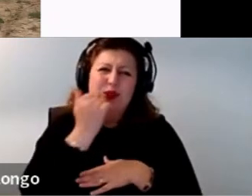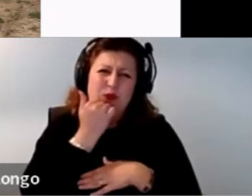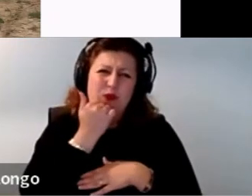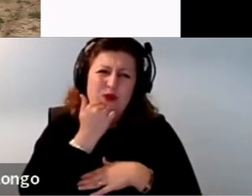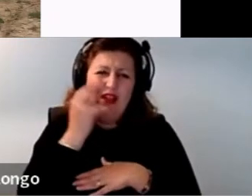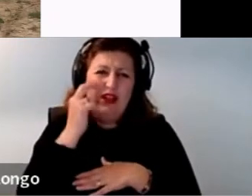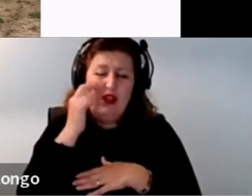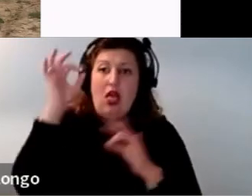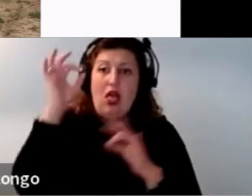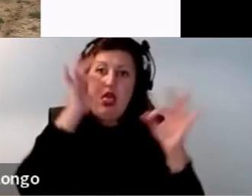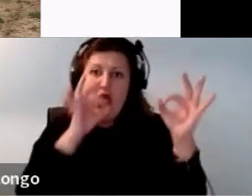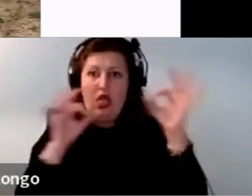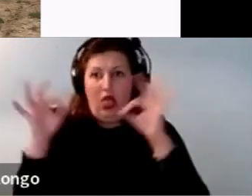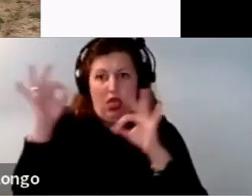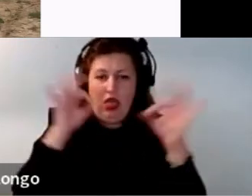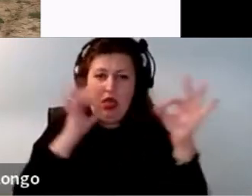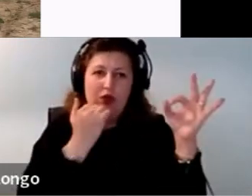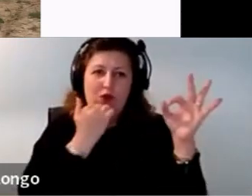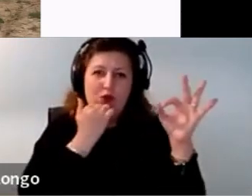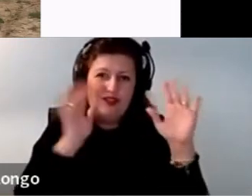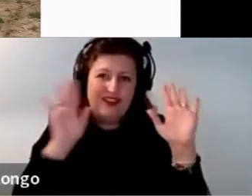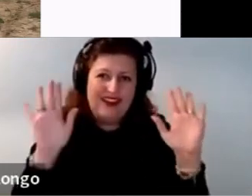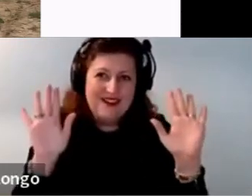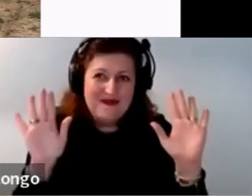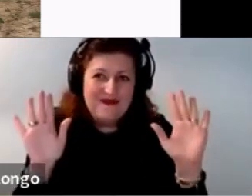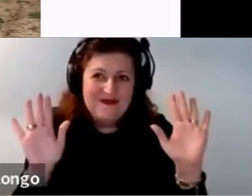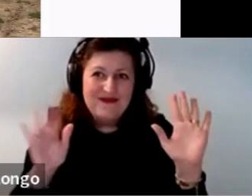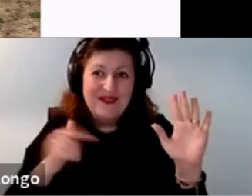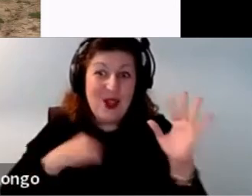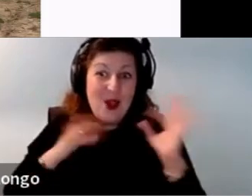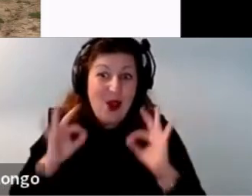se vi farò venire mal di mare, ma